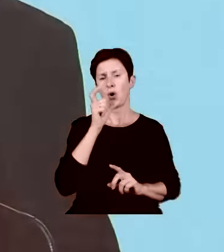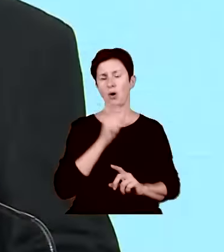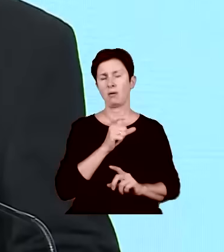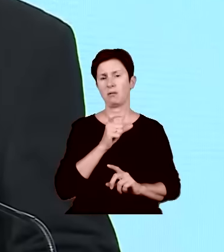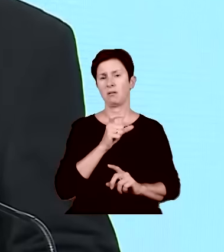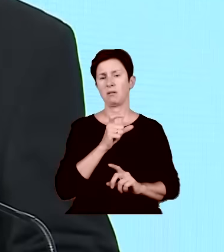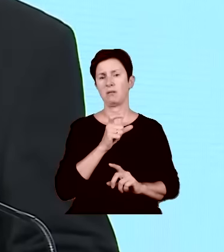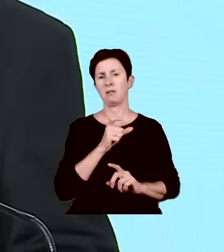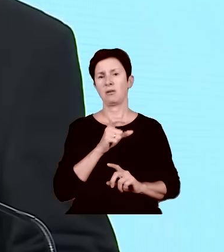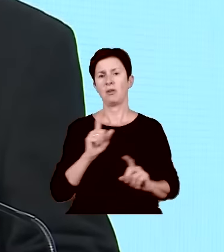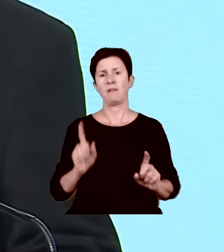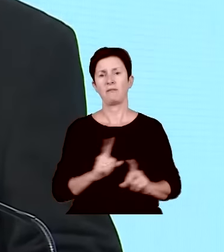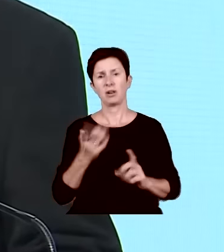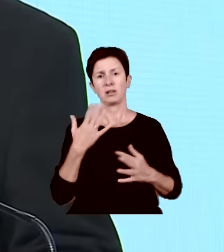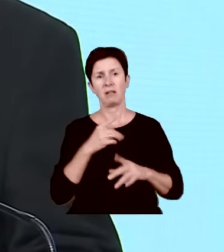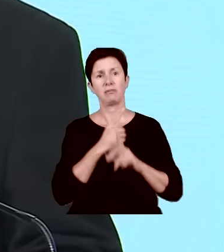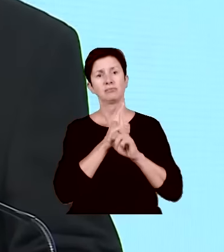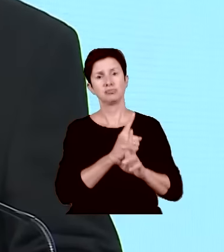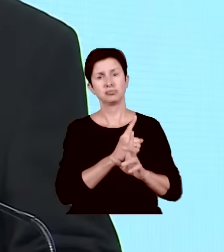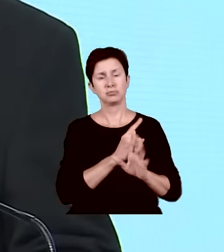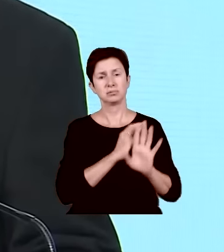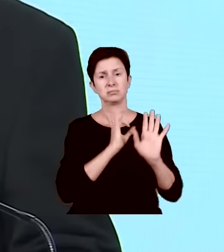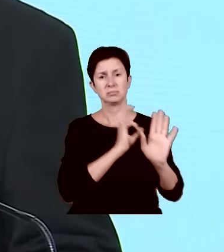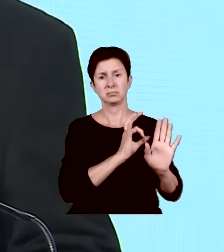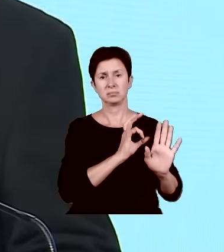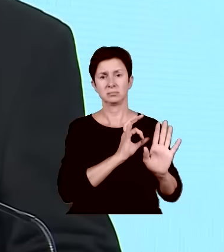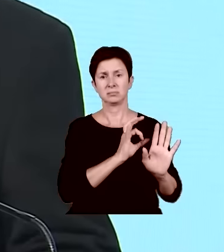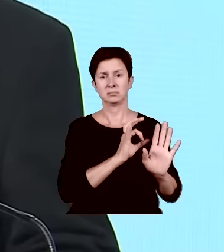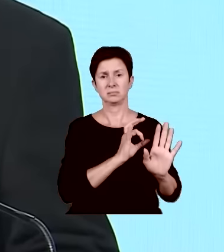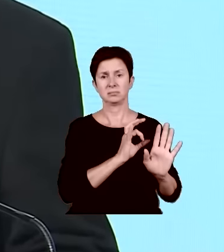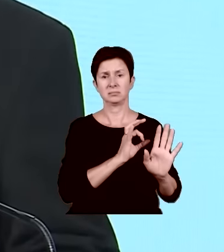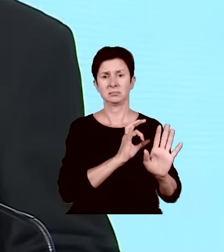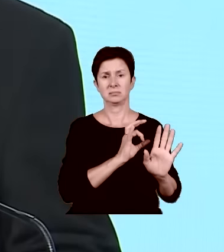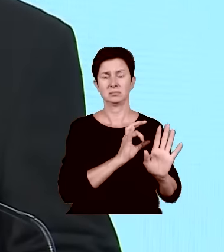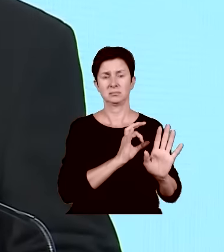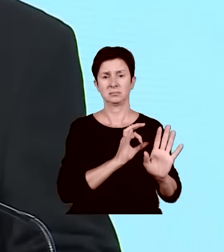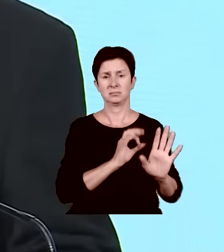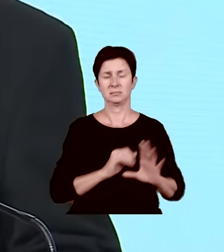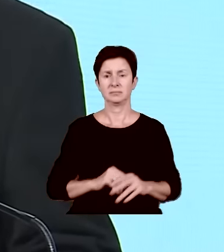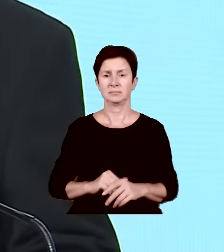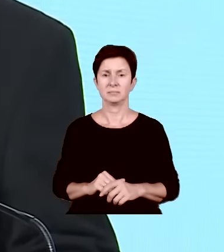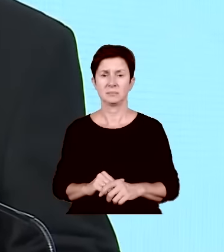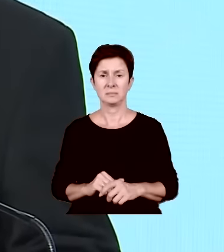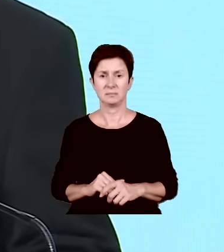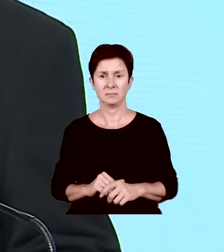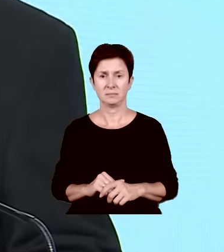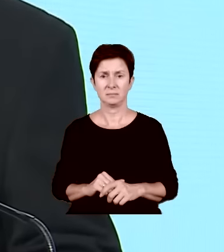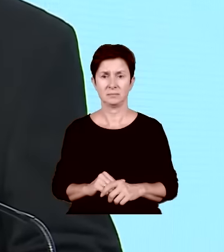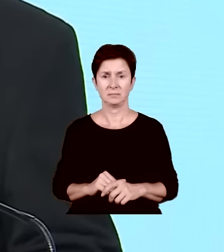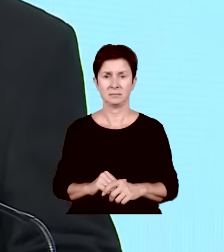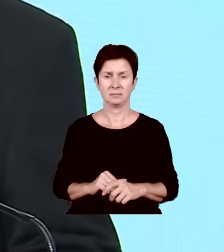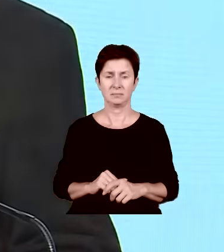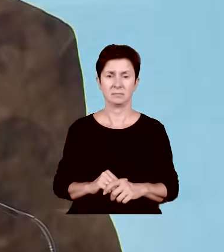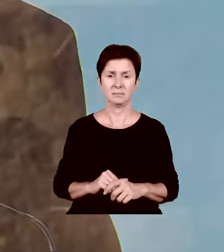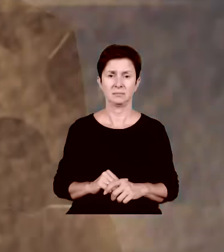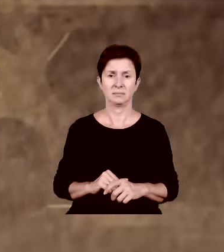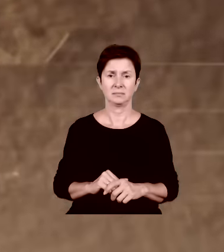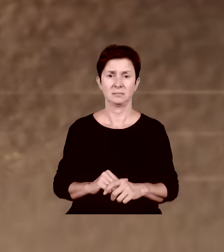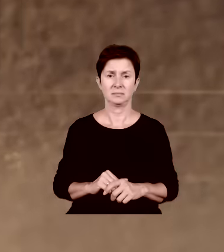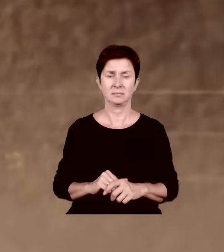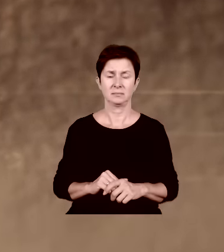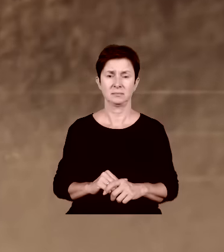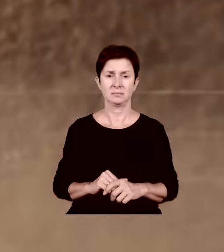cywilizacji w dziejach świata, czyli życzliwej człowiekowi cywilizacji w dziejach świata, cywilizacji